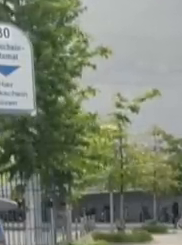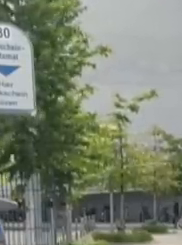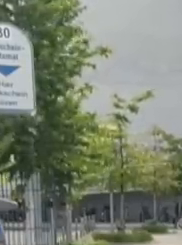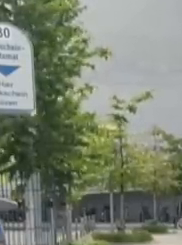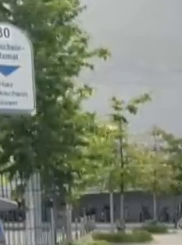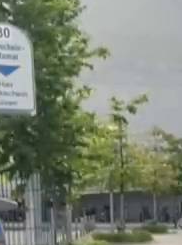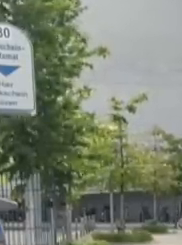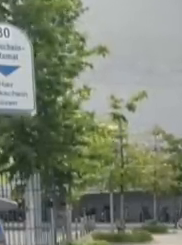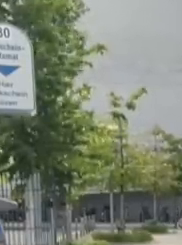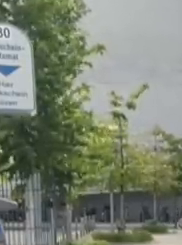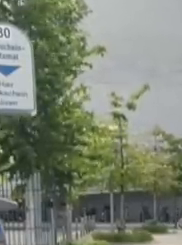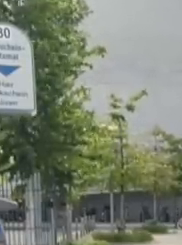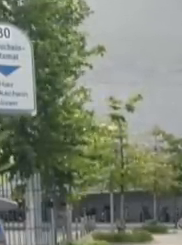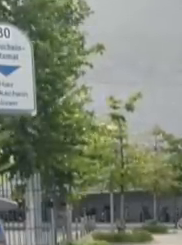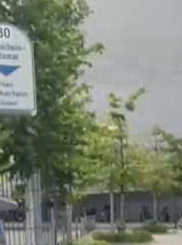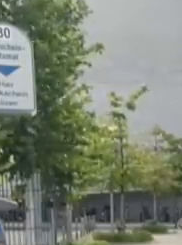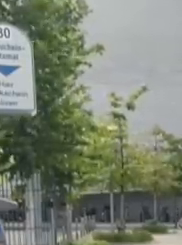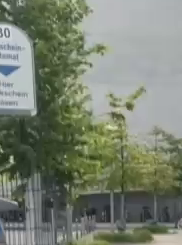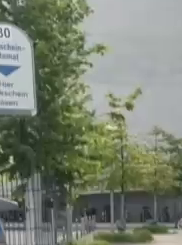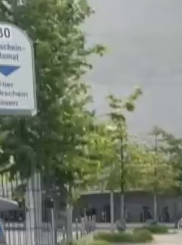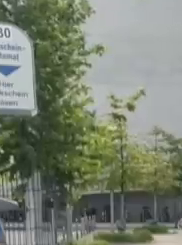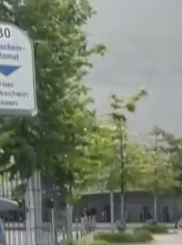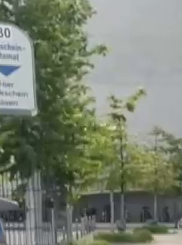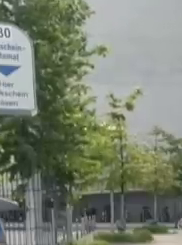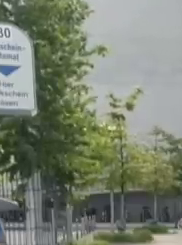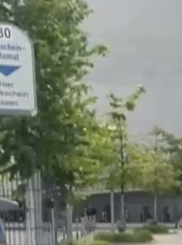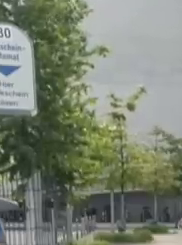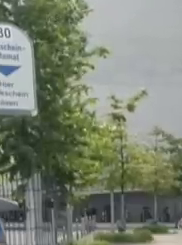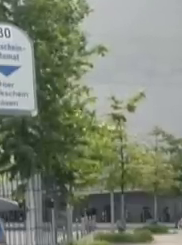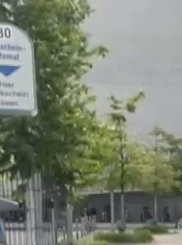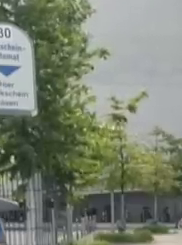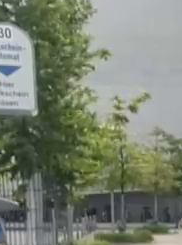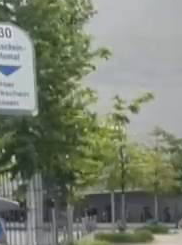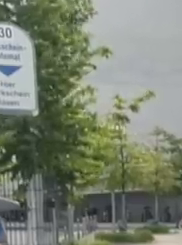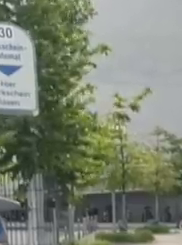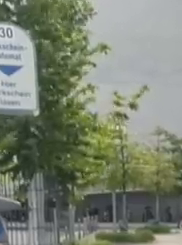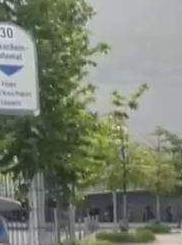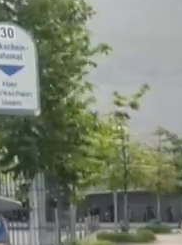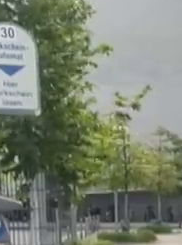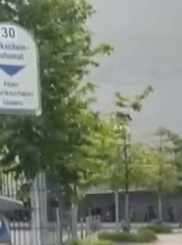wieder dabei bin und Sie dann informiere. Fragen habe ich viele. Alles Gute. Danke. Ciao.